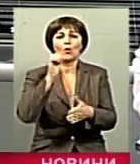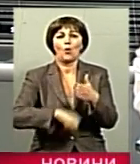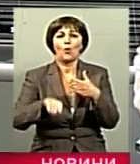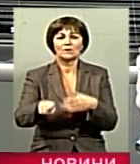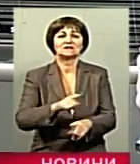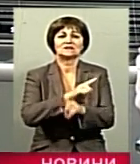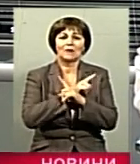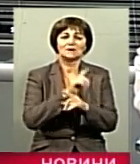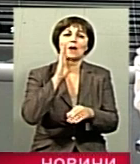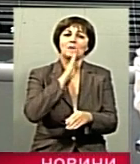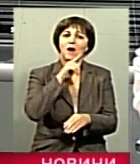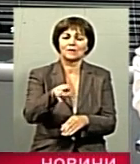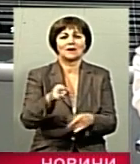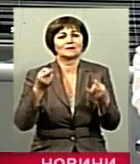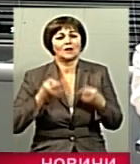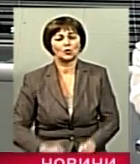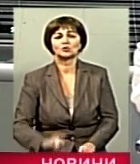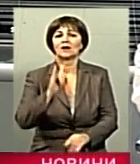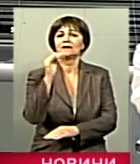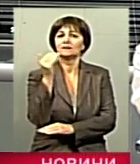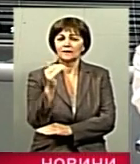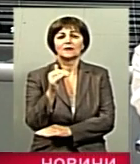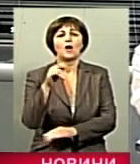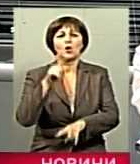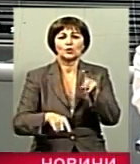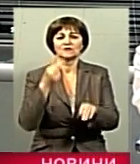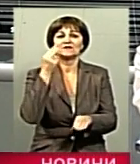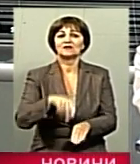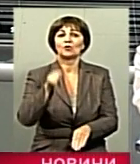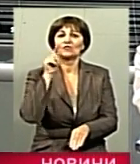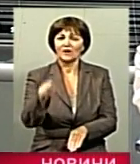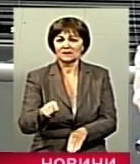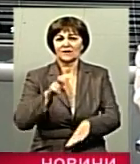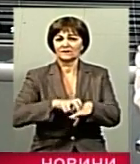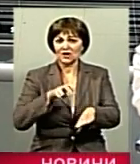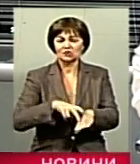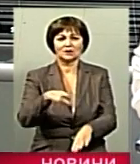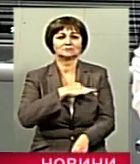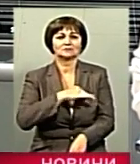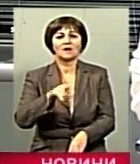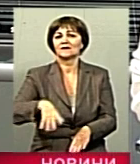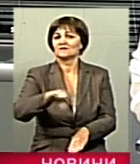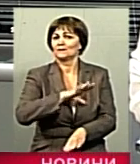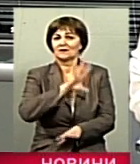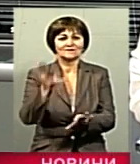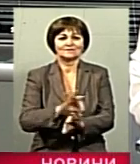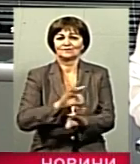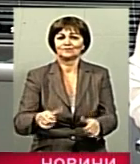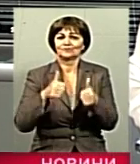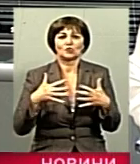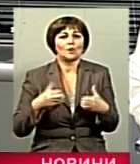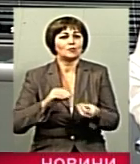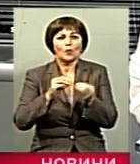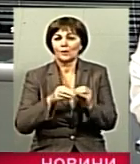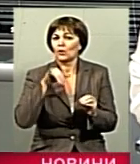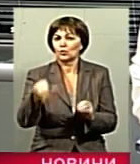до смерті матері та її народженої дитини. Родичі звинувачують лікарів у халатності, адже загибла була абсолютно здорова і жодних